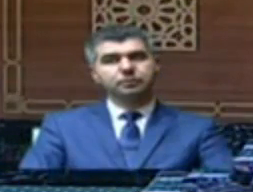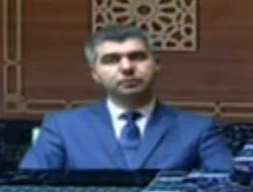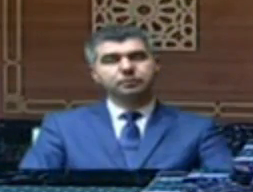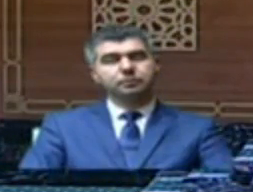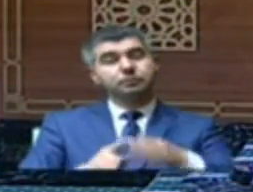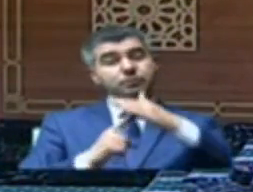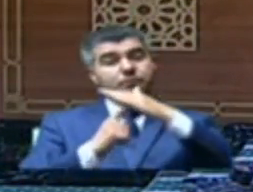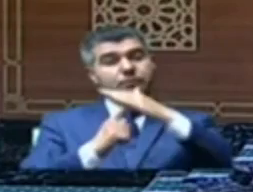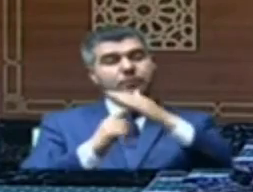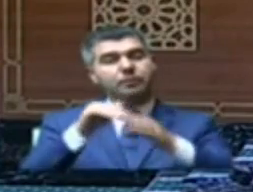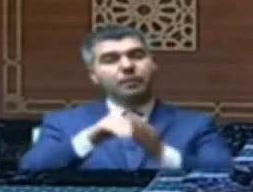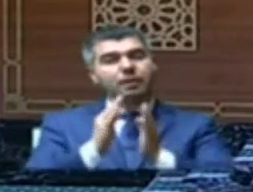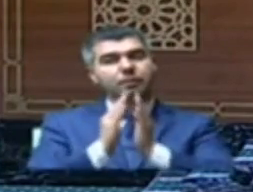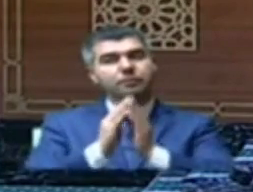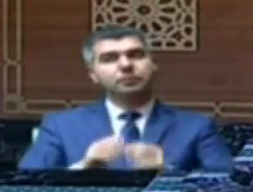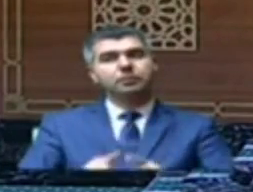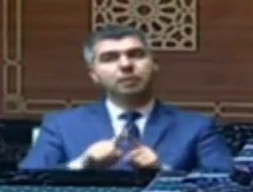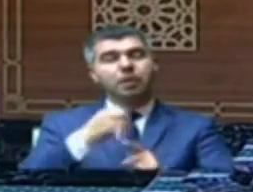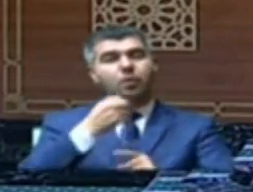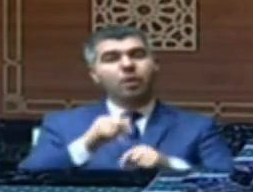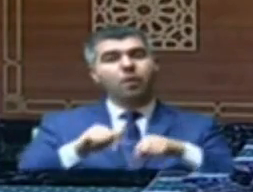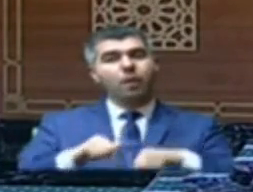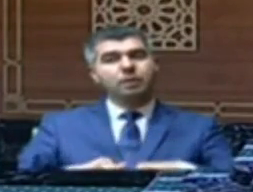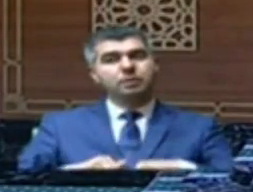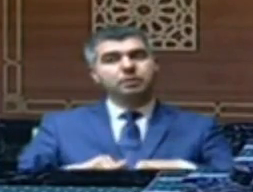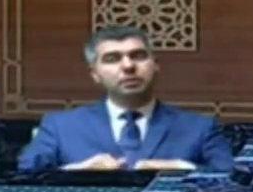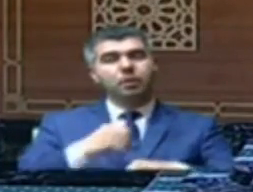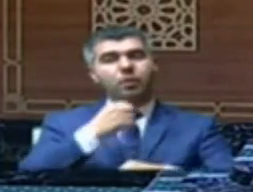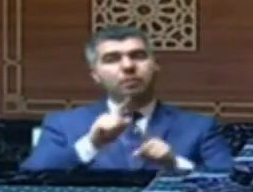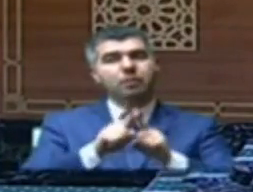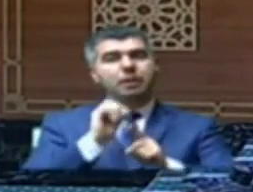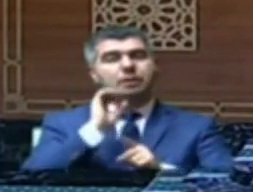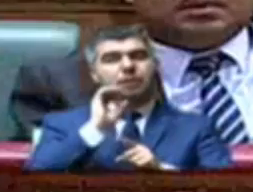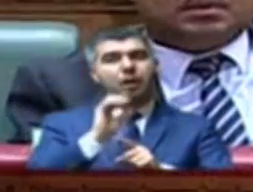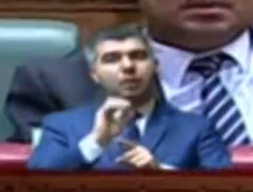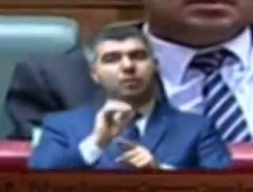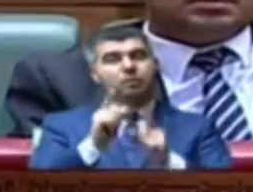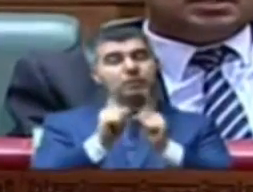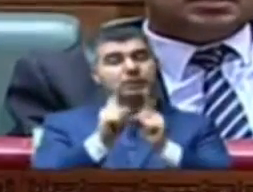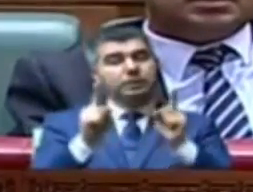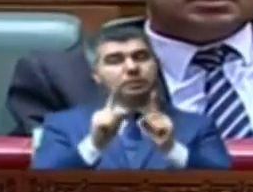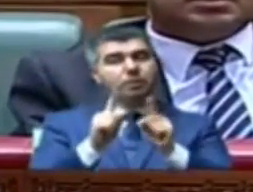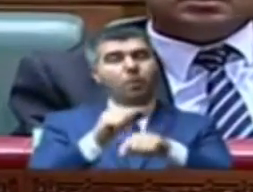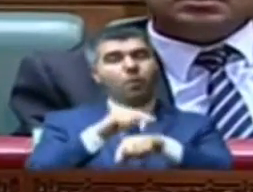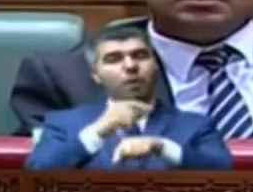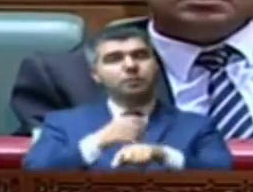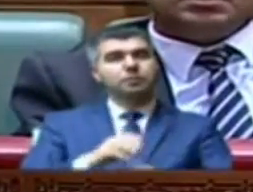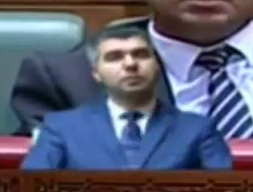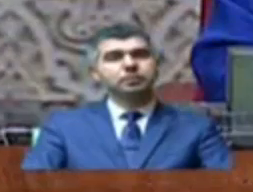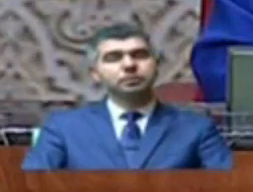السيدة الرئيسة، أولا السيد الوزير تم حرمانه من واحد الحصة معتبرة من الوقت ديالو، خصها تحل